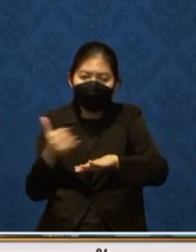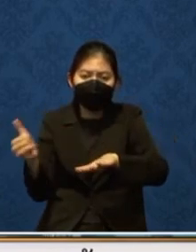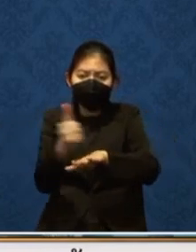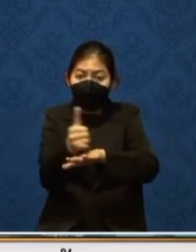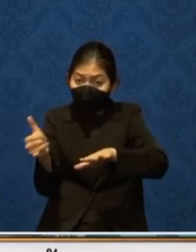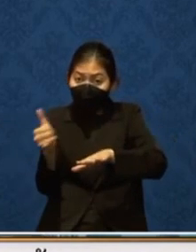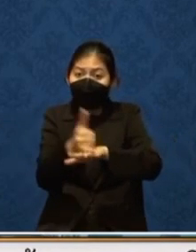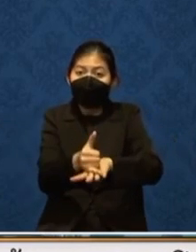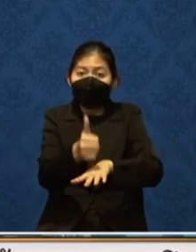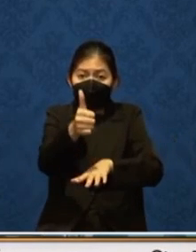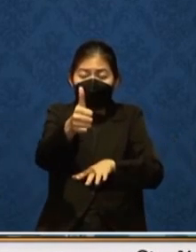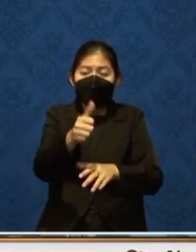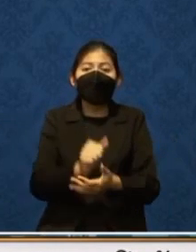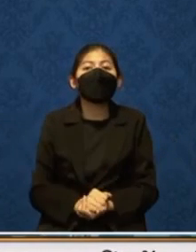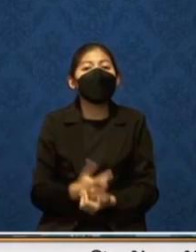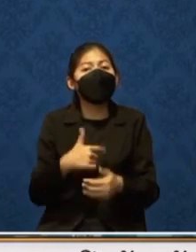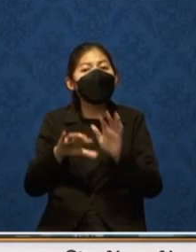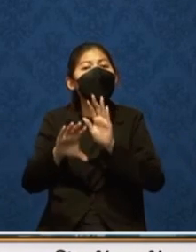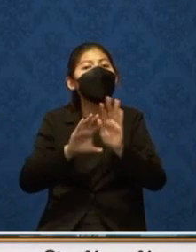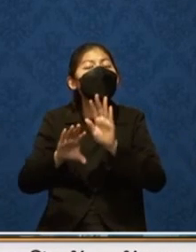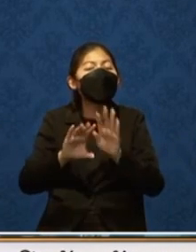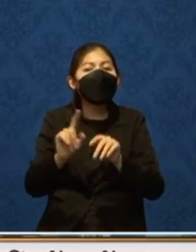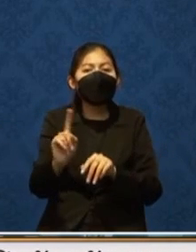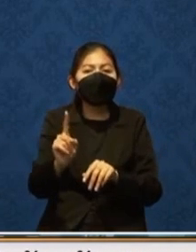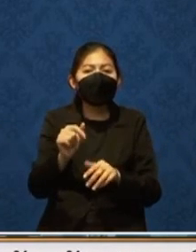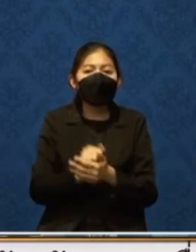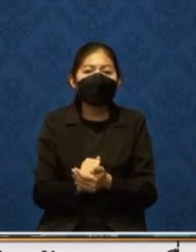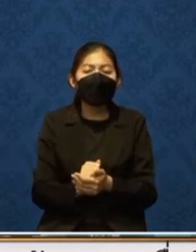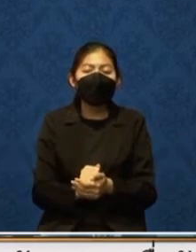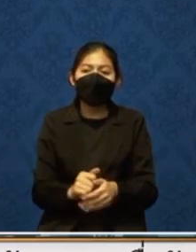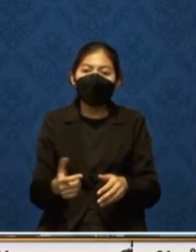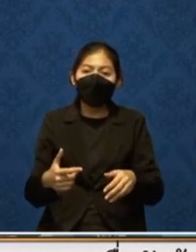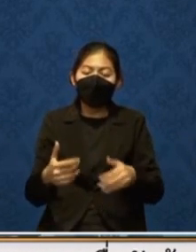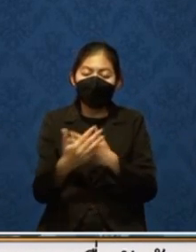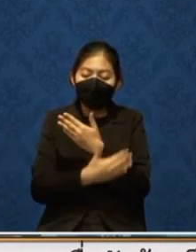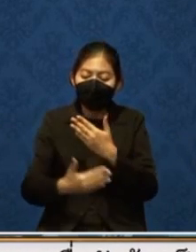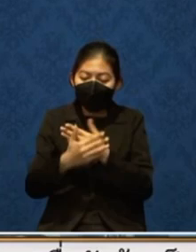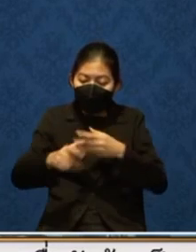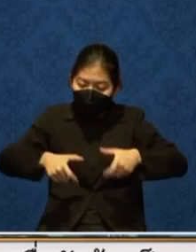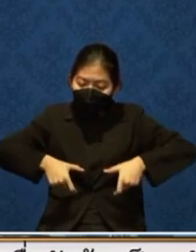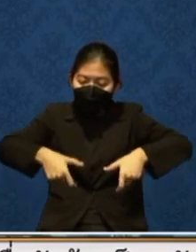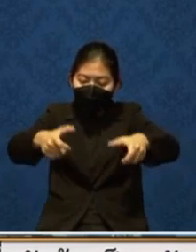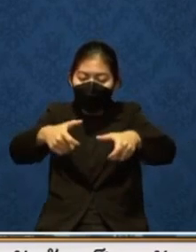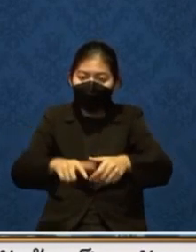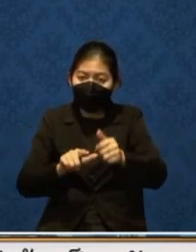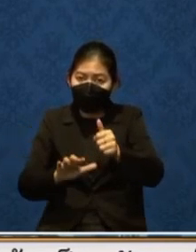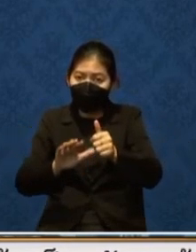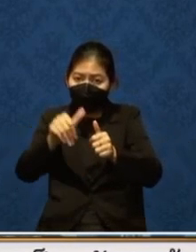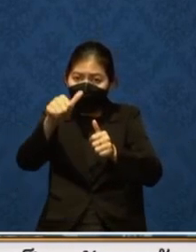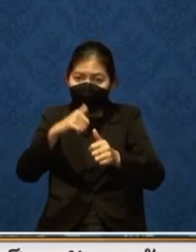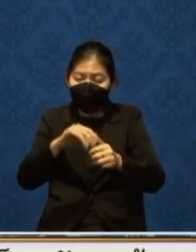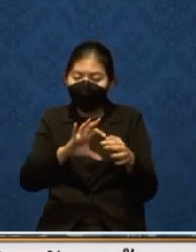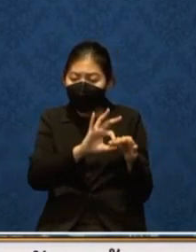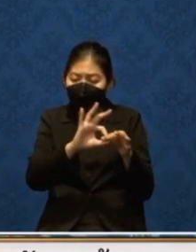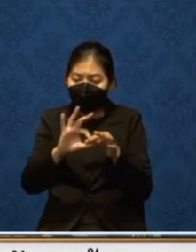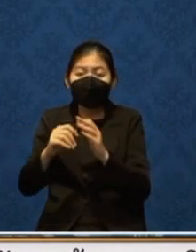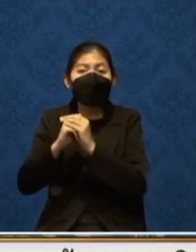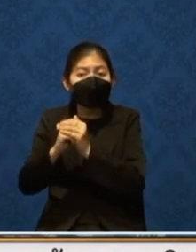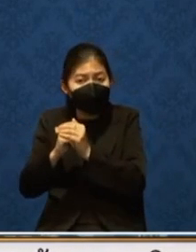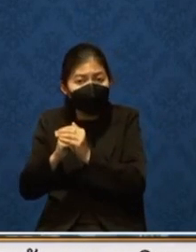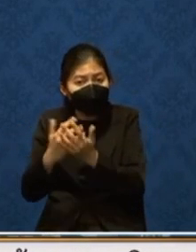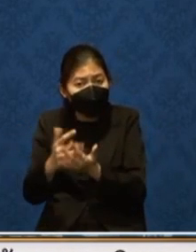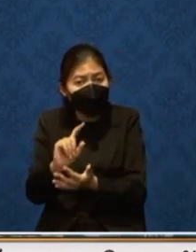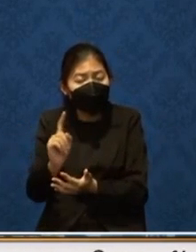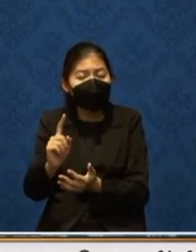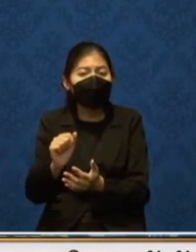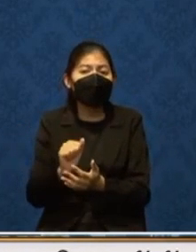ครับมาเปรีบเทยกชดๆเลยครับวารถไฟทางคู่คือแกลหลกในการเชอมจีนถ้านัมลต้